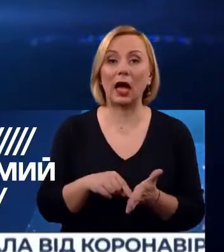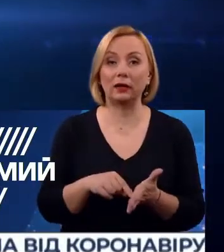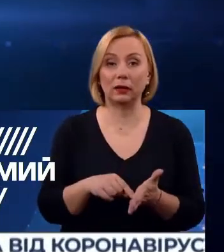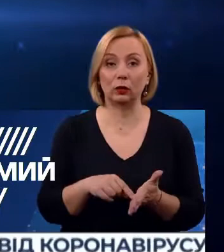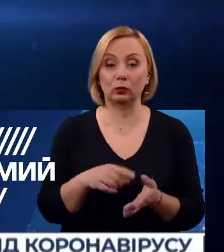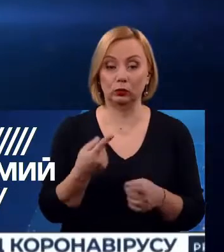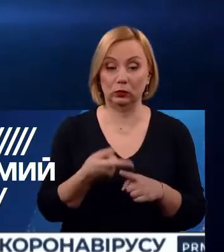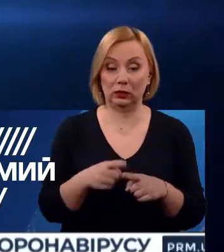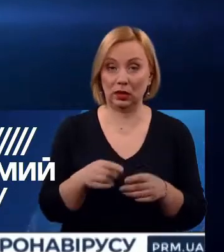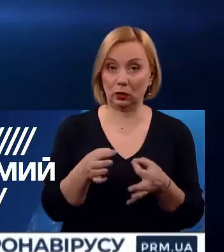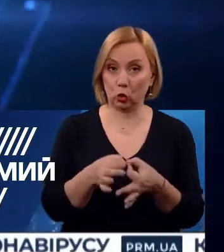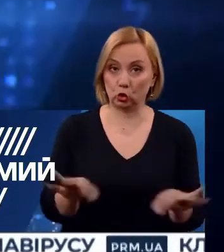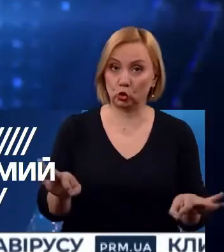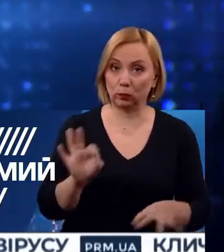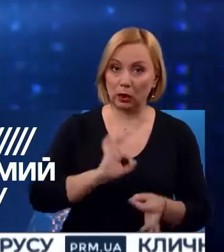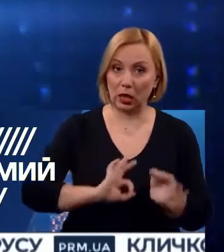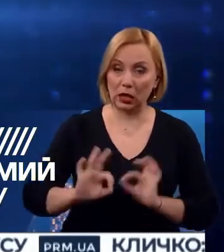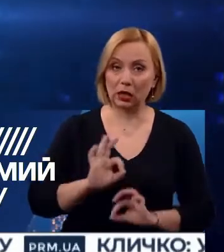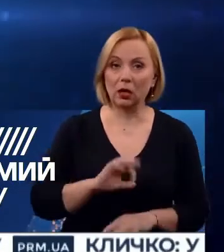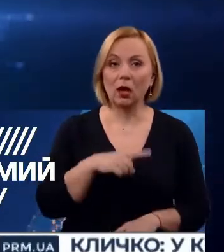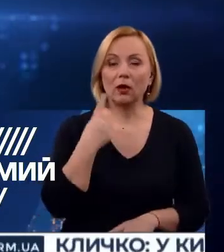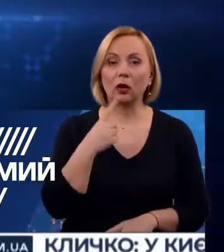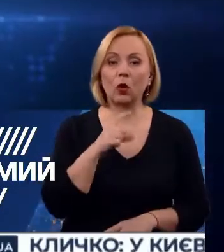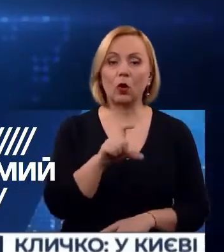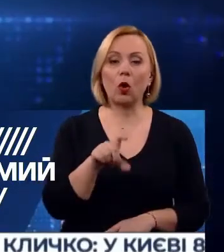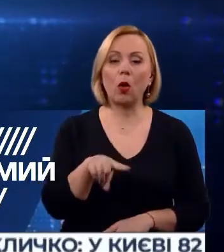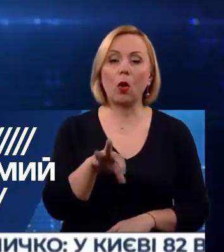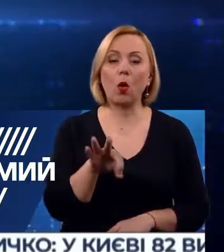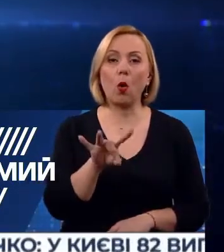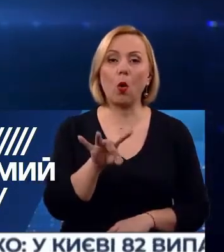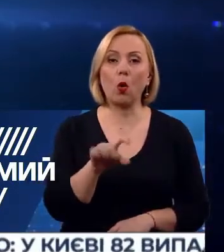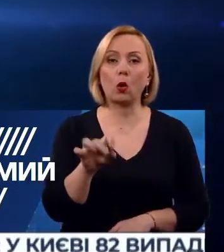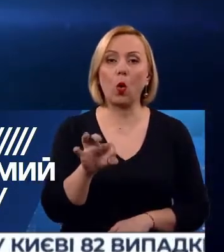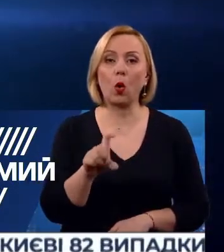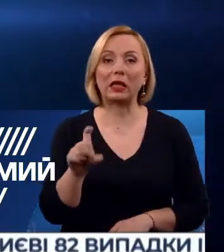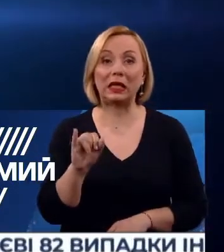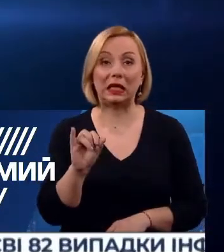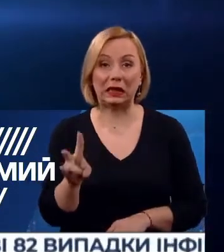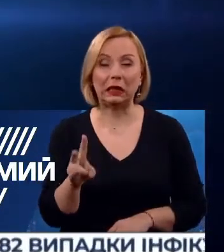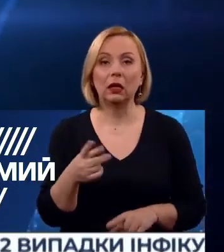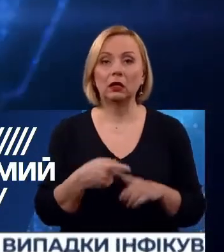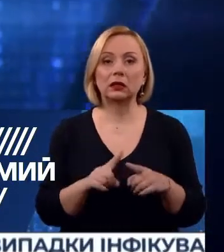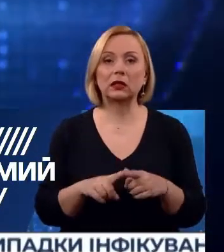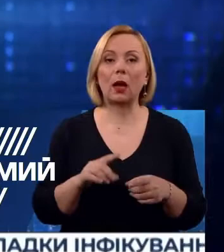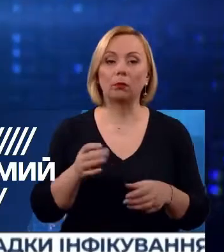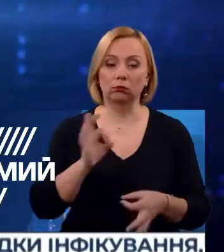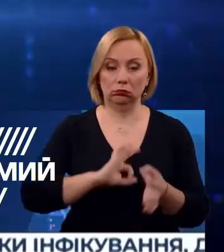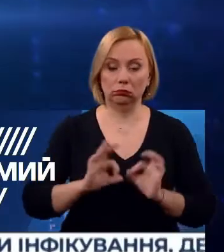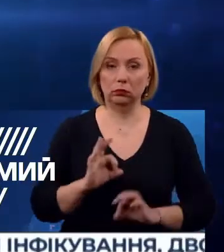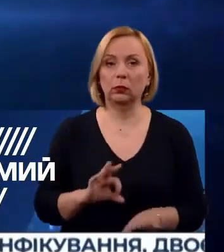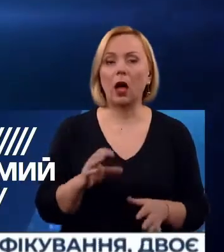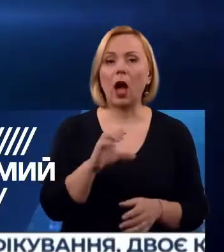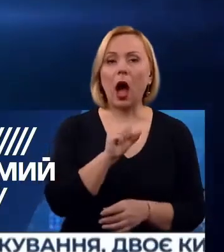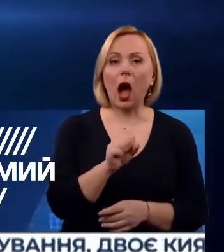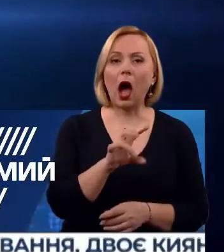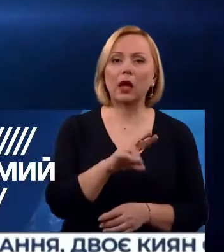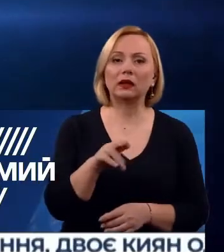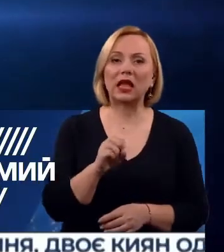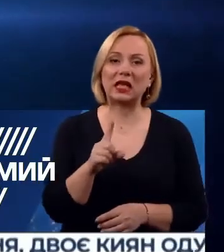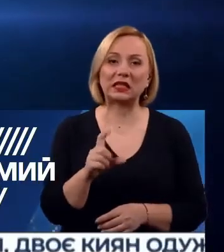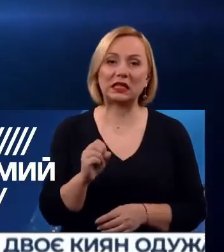ліків. Кажуть про хлорохін, який є препаратом другої ланки, а ремдезівір, препарат,